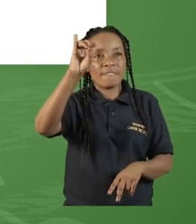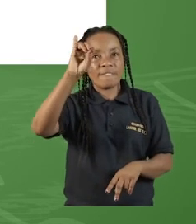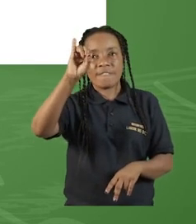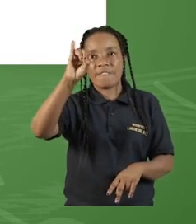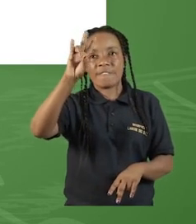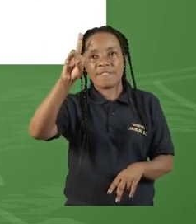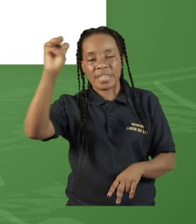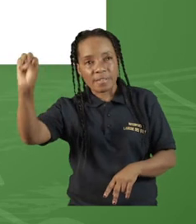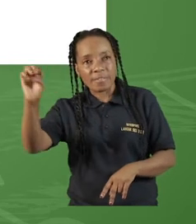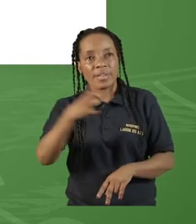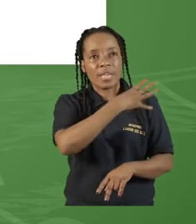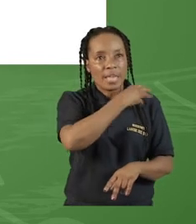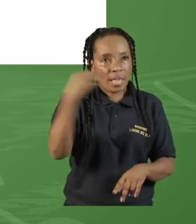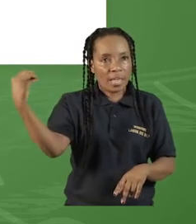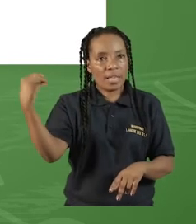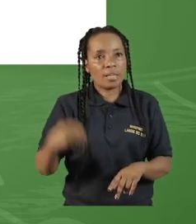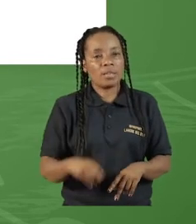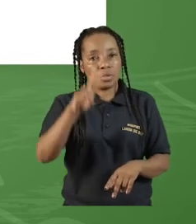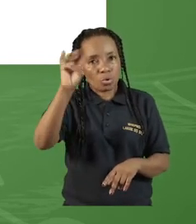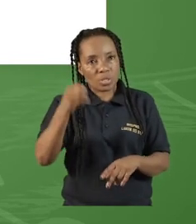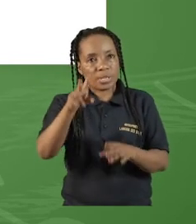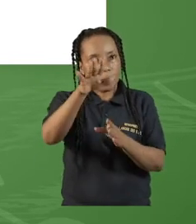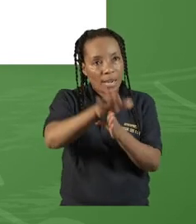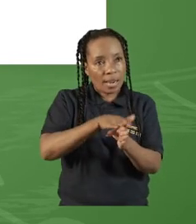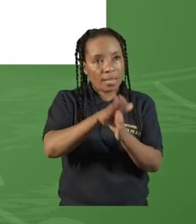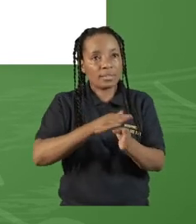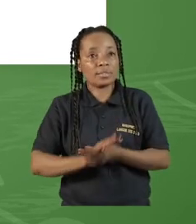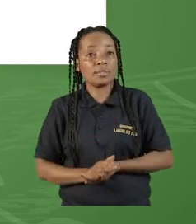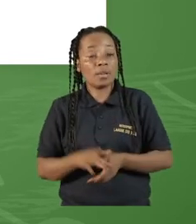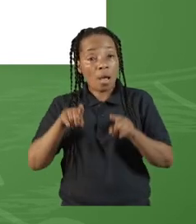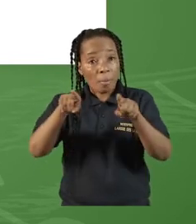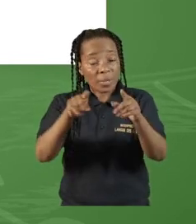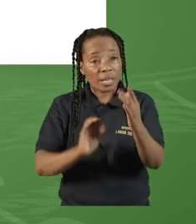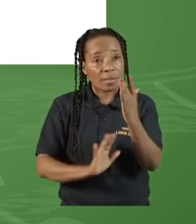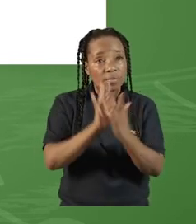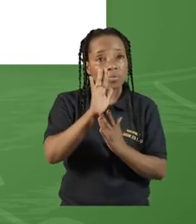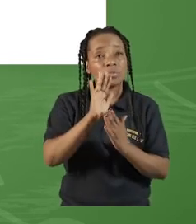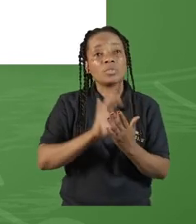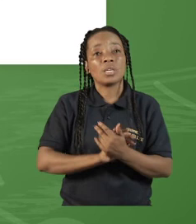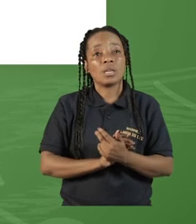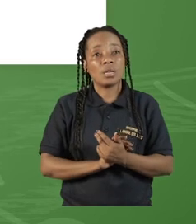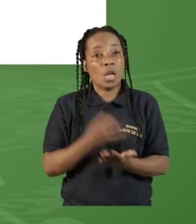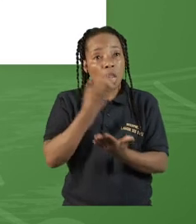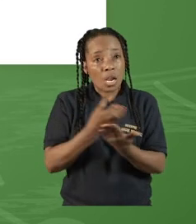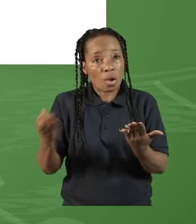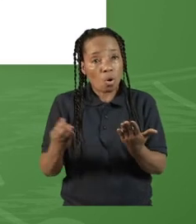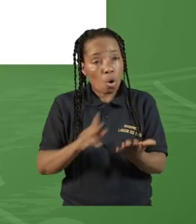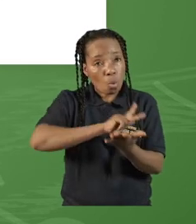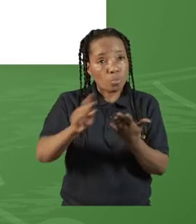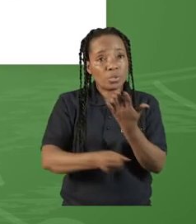cours de la combustion, les corpus simples fixent l'oxygène pour former de nouveaux